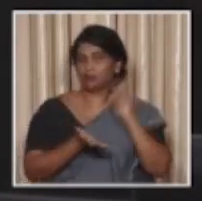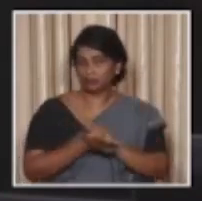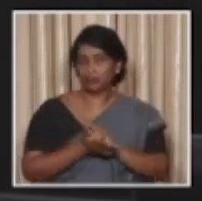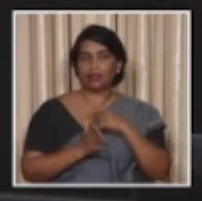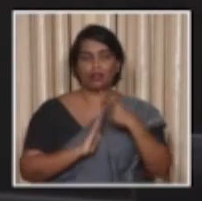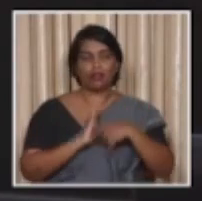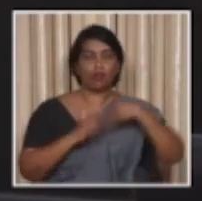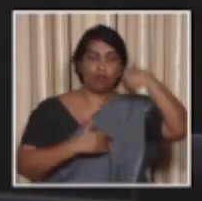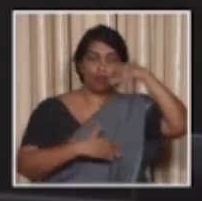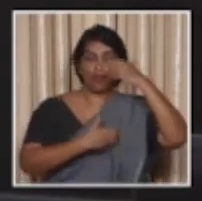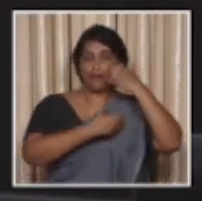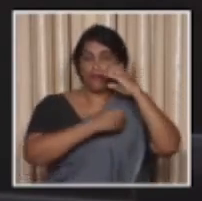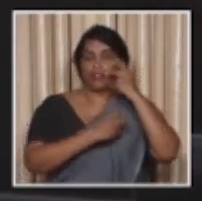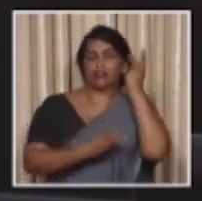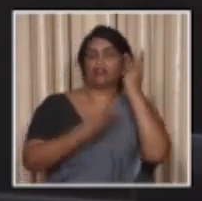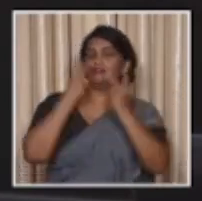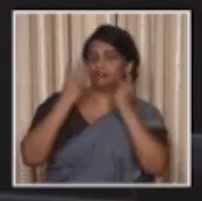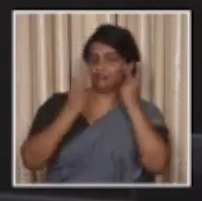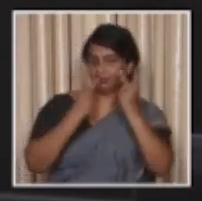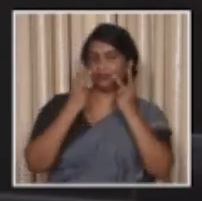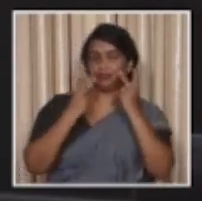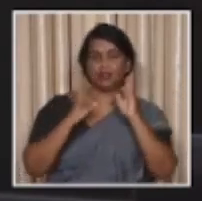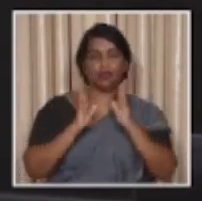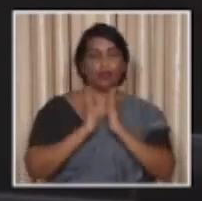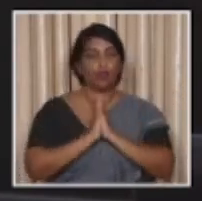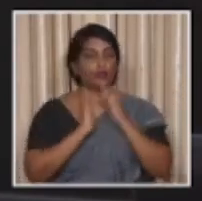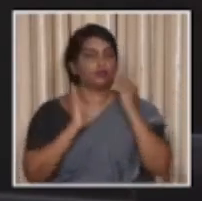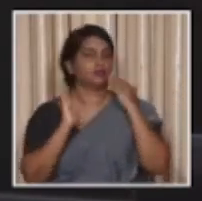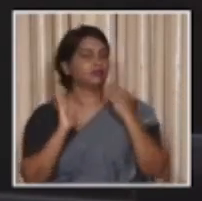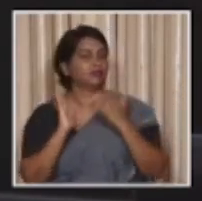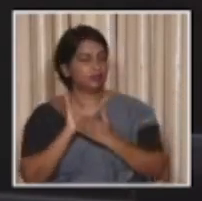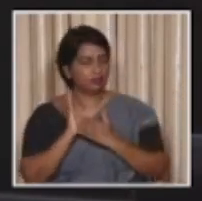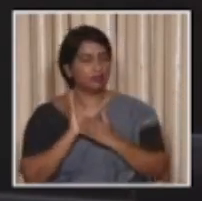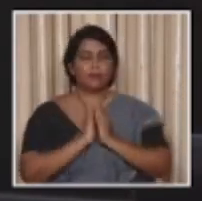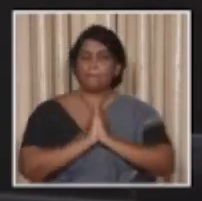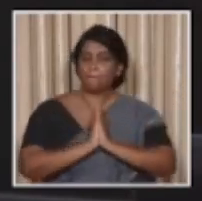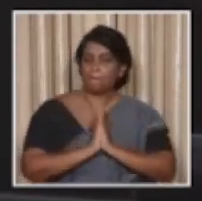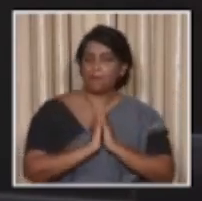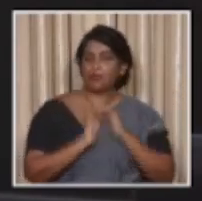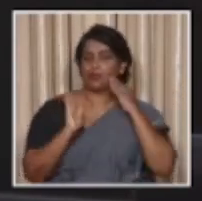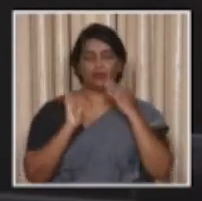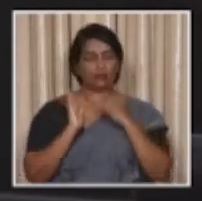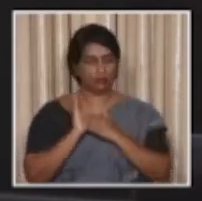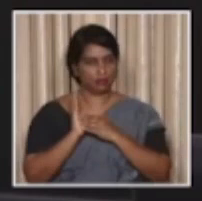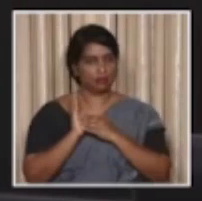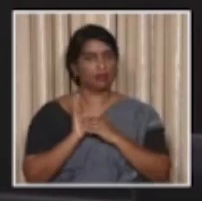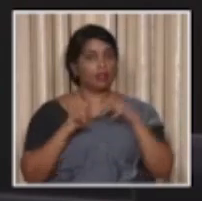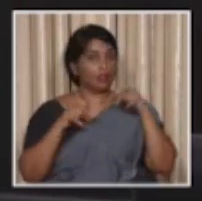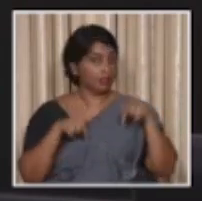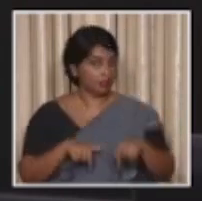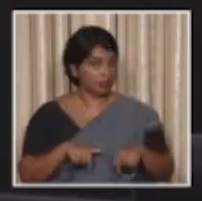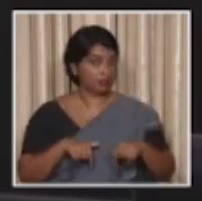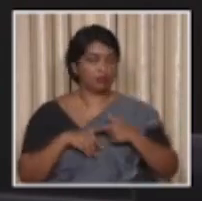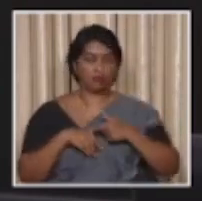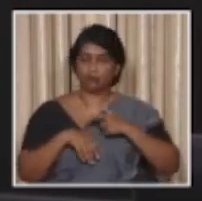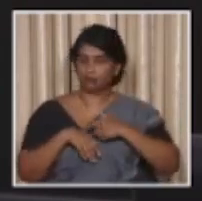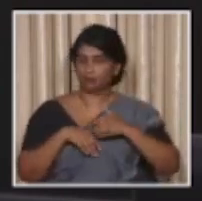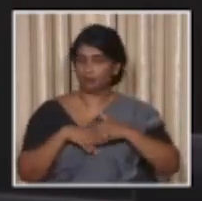අපේ පුරාවිද්‍යා ස්ථාන නරඹන්න, නැත්නම් පූජනීය ස්ථාන වැඳුම් පිඳුම් කරන්න. දැන් මේ වන